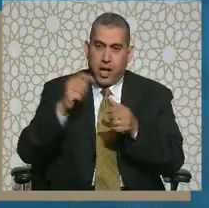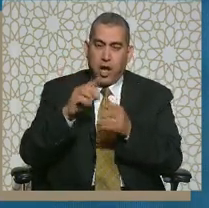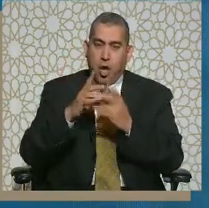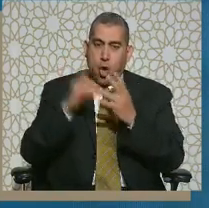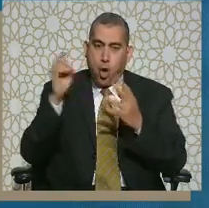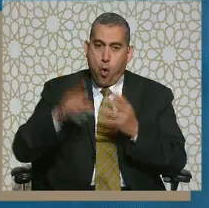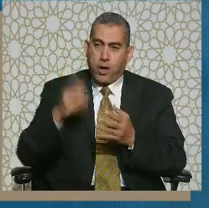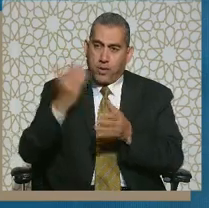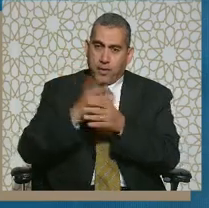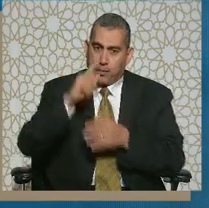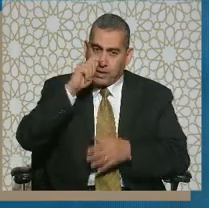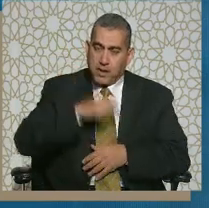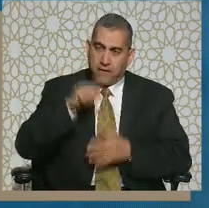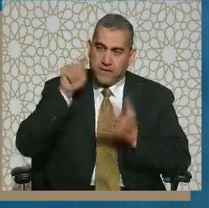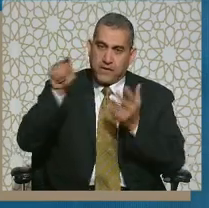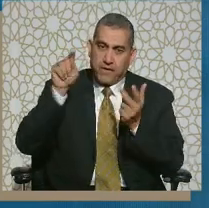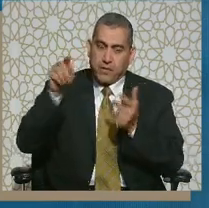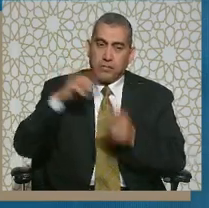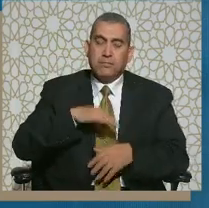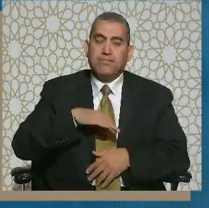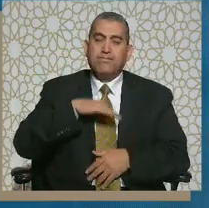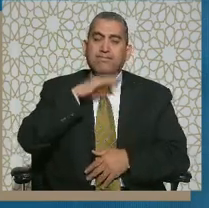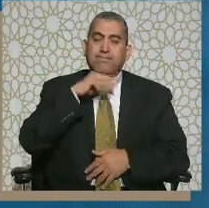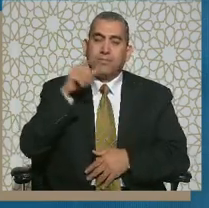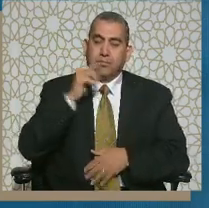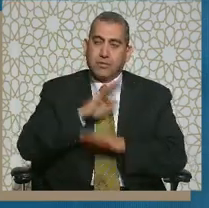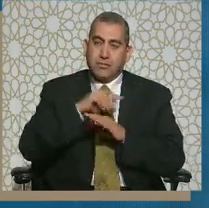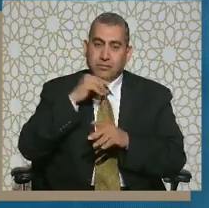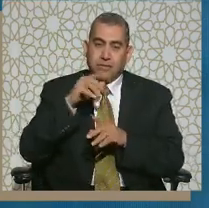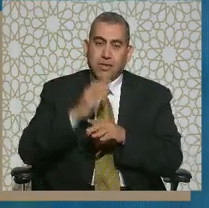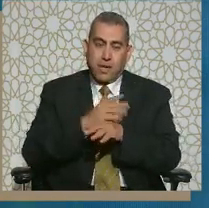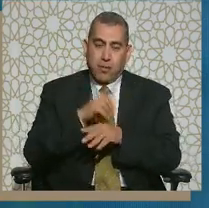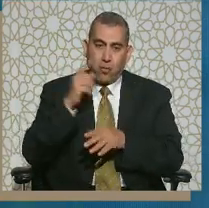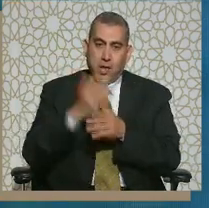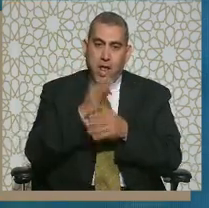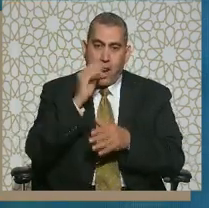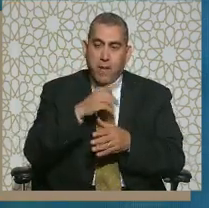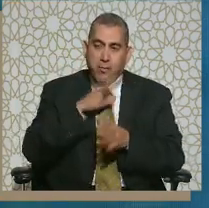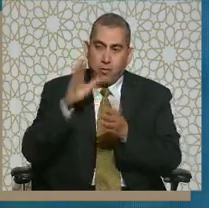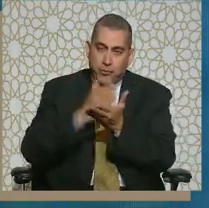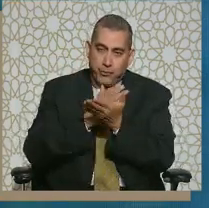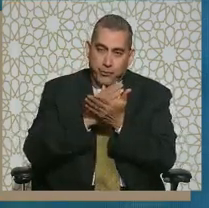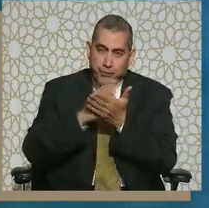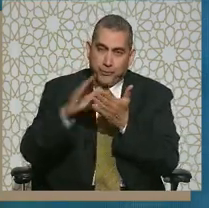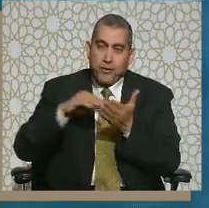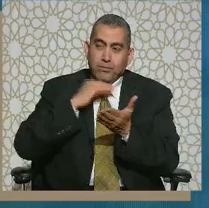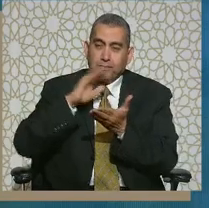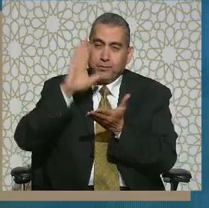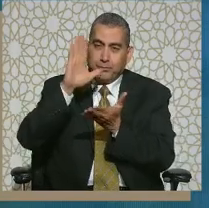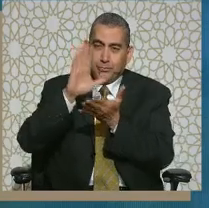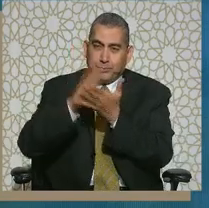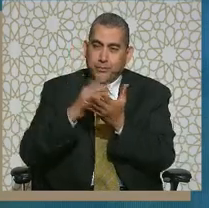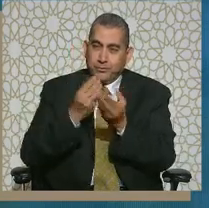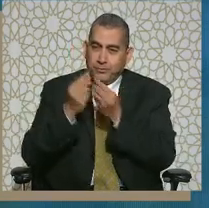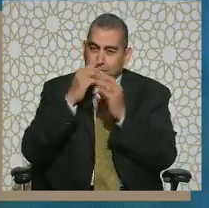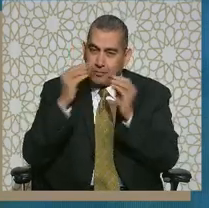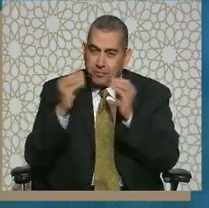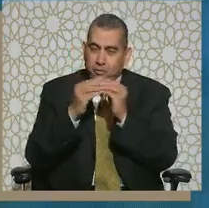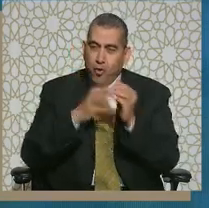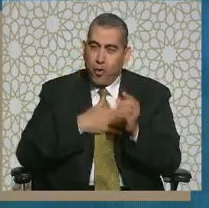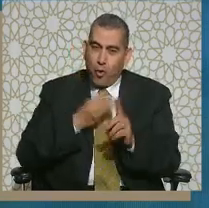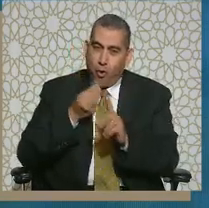خلع ان هي وصلت الى الامتلاء فانت محتاج تخلي ده يتفرغ بشيء من الود والمحبه